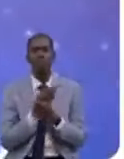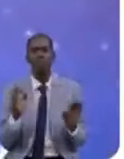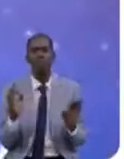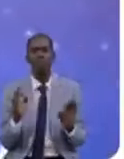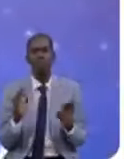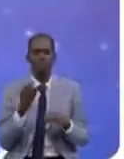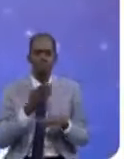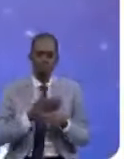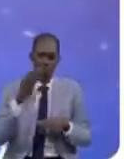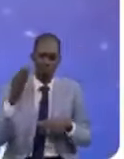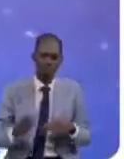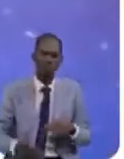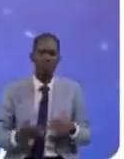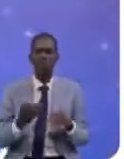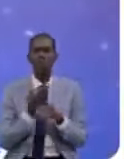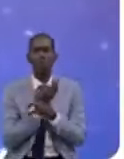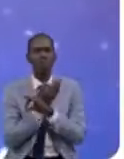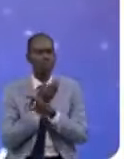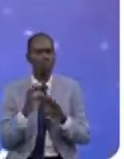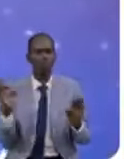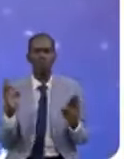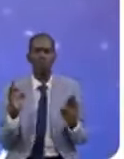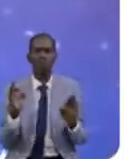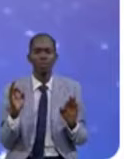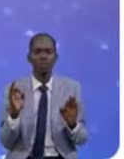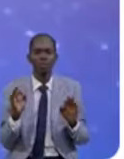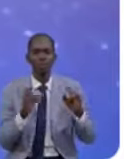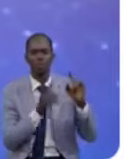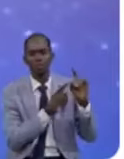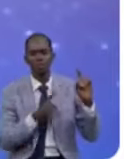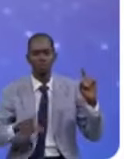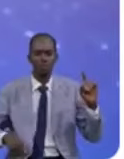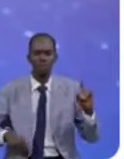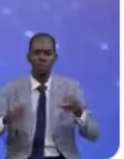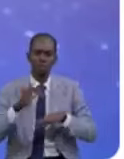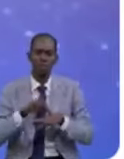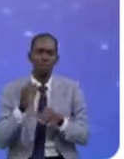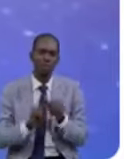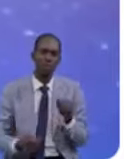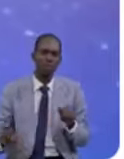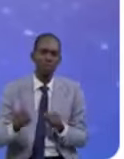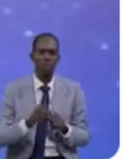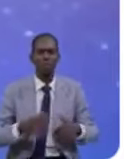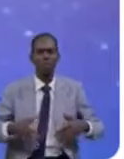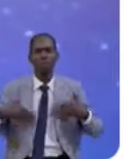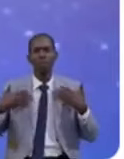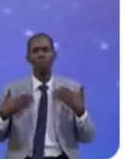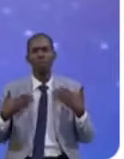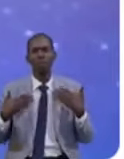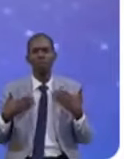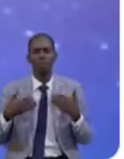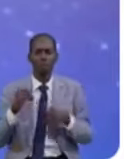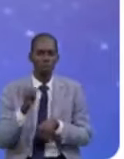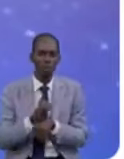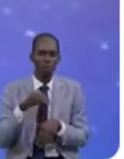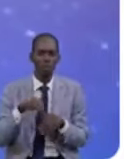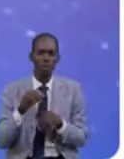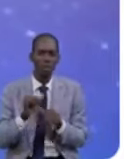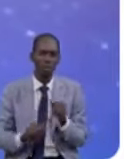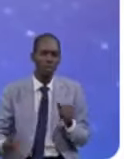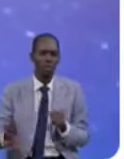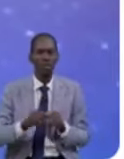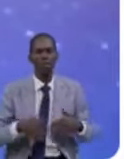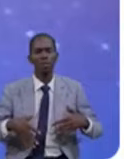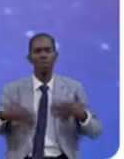l'émancipation totale Seigneur touche chaque vie agit dans chaque vie